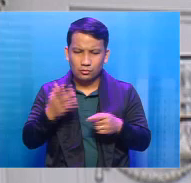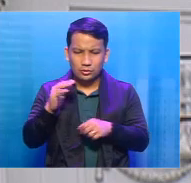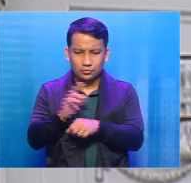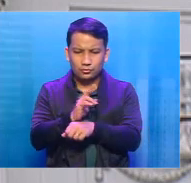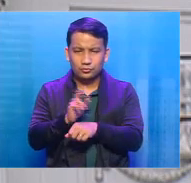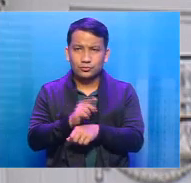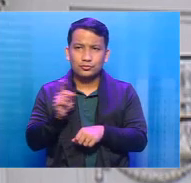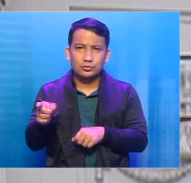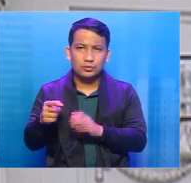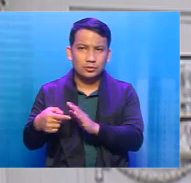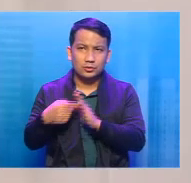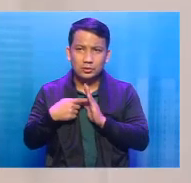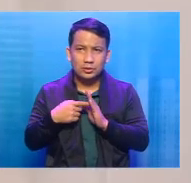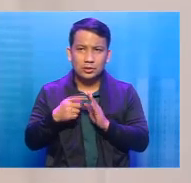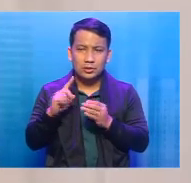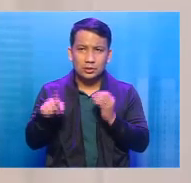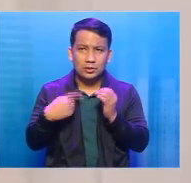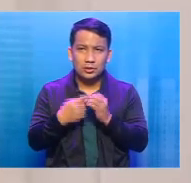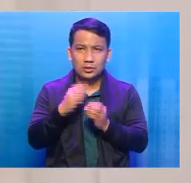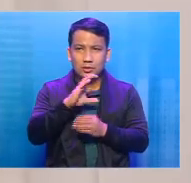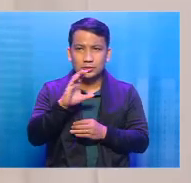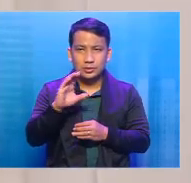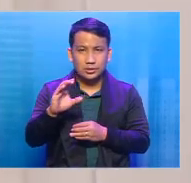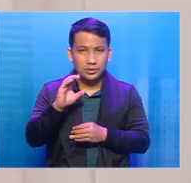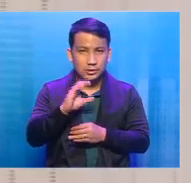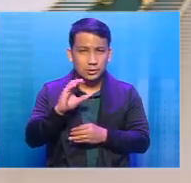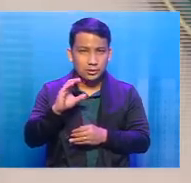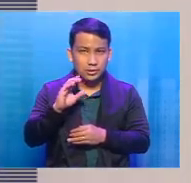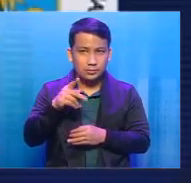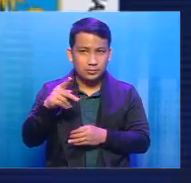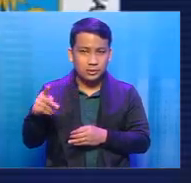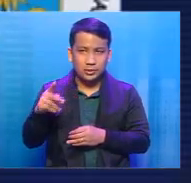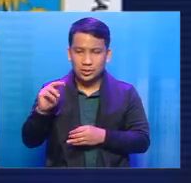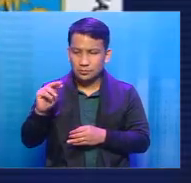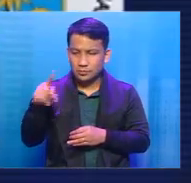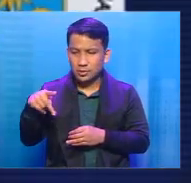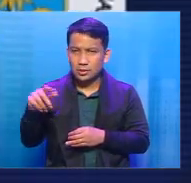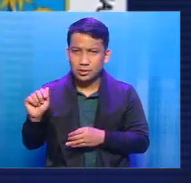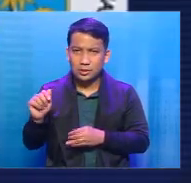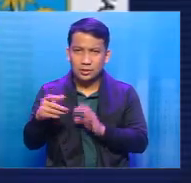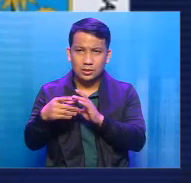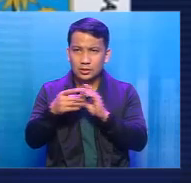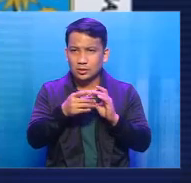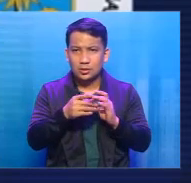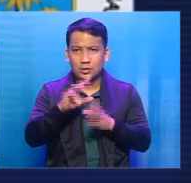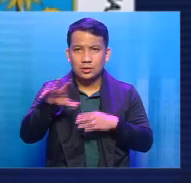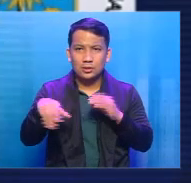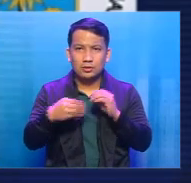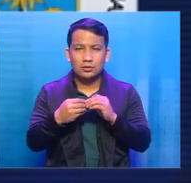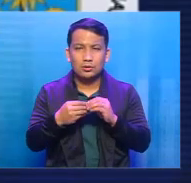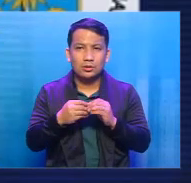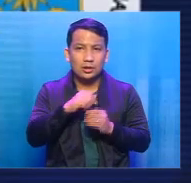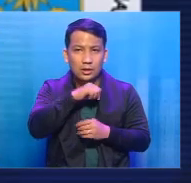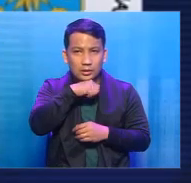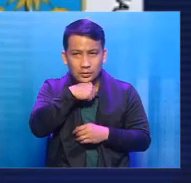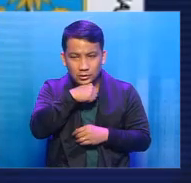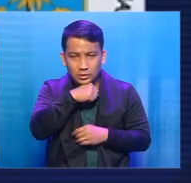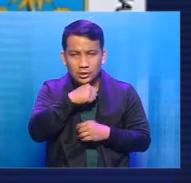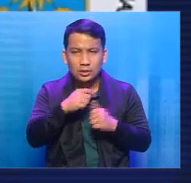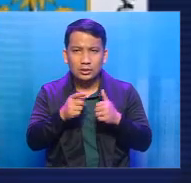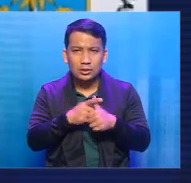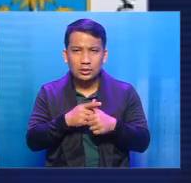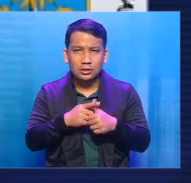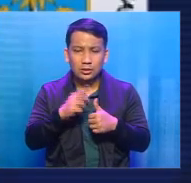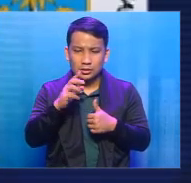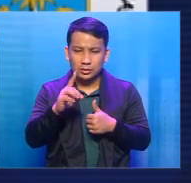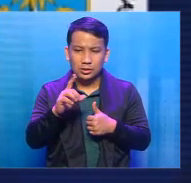ginagawa silang recruitment site ng CPP-NPA. Sa inilabas na joint statement ng pamunaan ng Ateneo de Manila University,